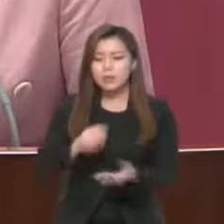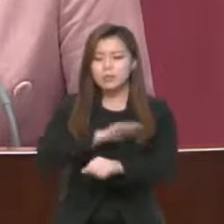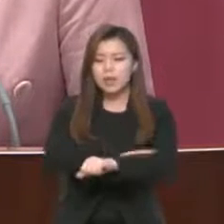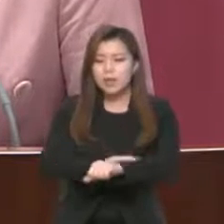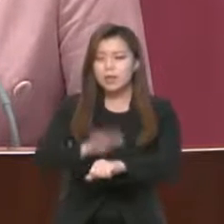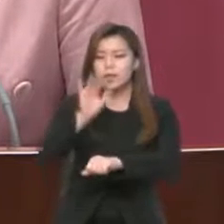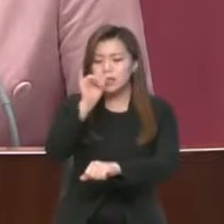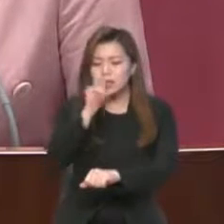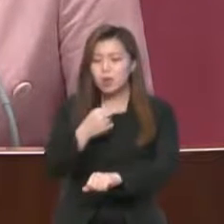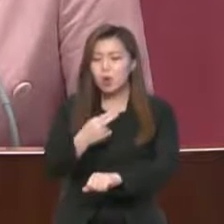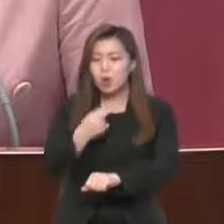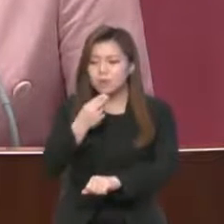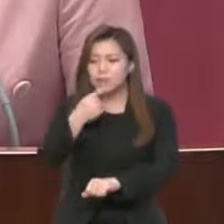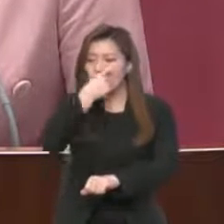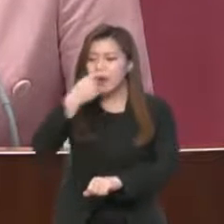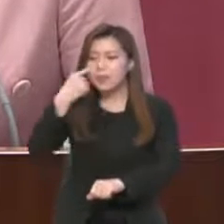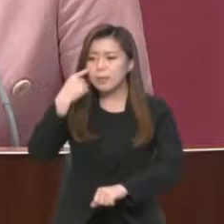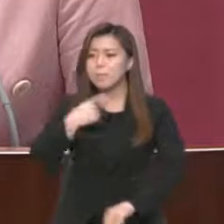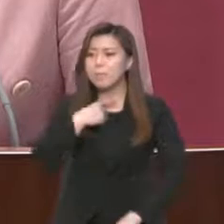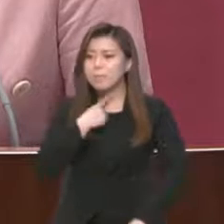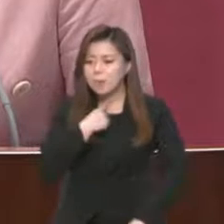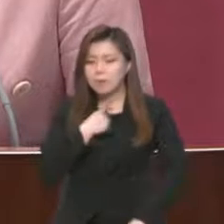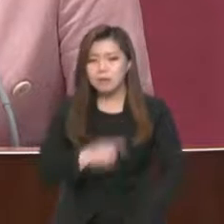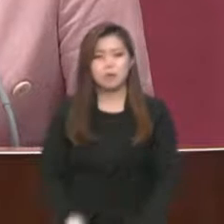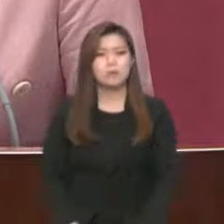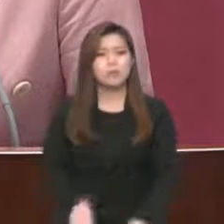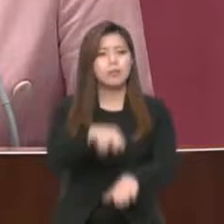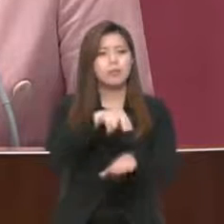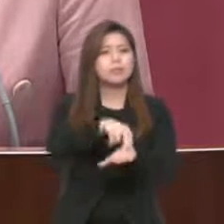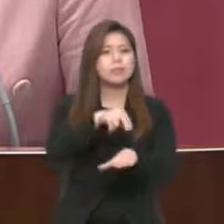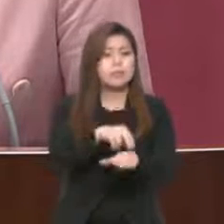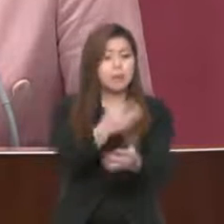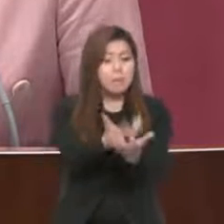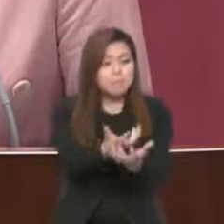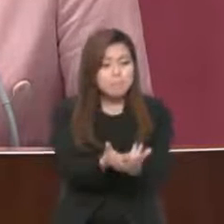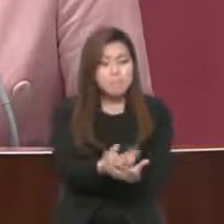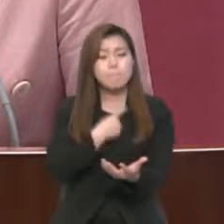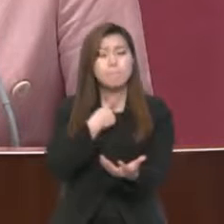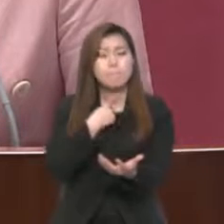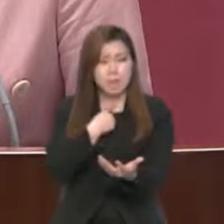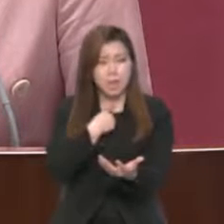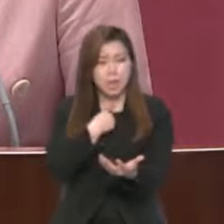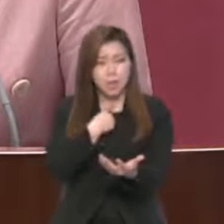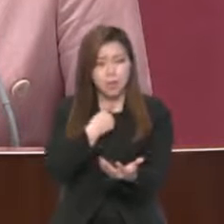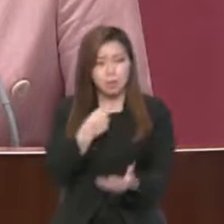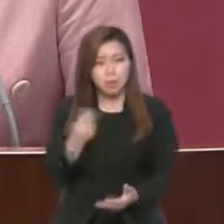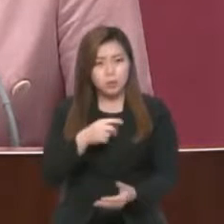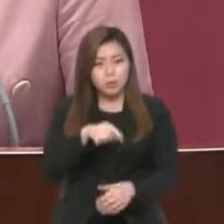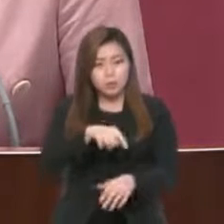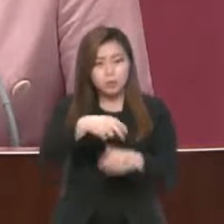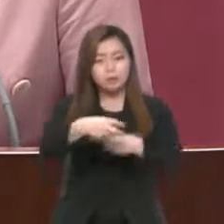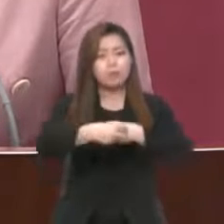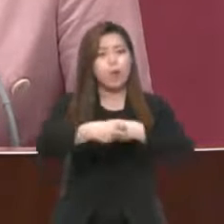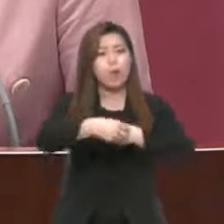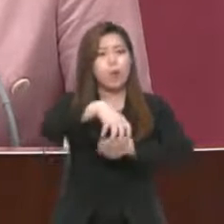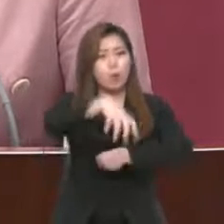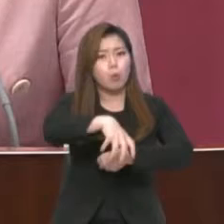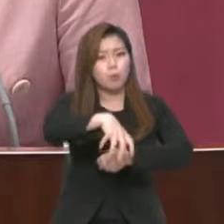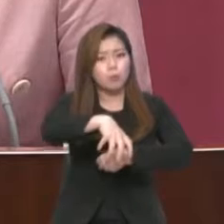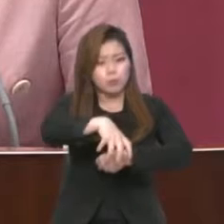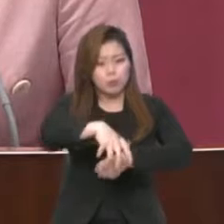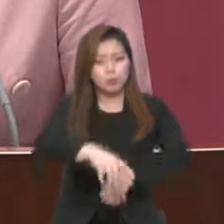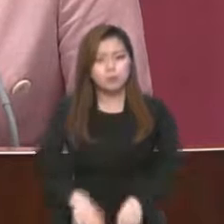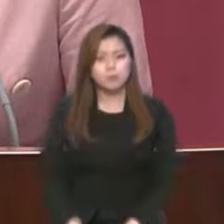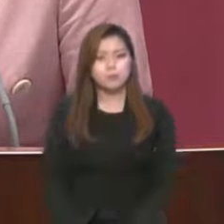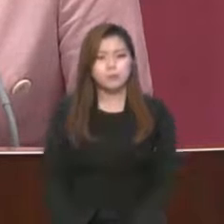있으세요? 진단을 받았고요. 네. 그리고 그 병원에서 의사가